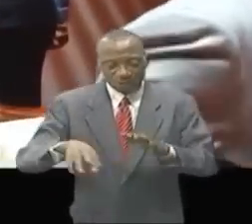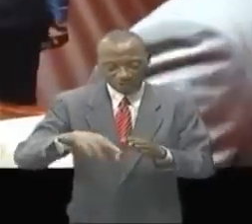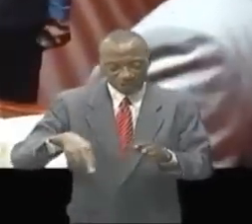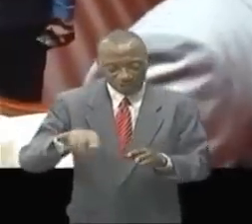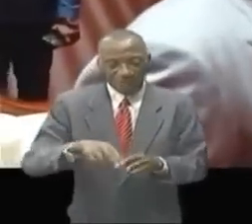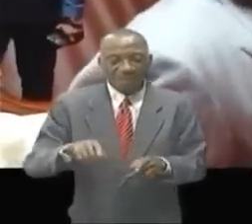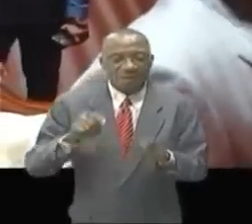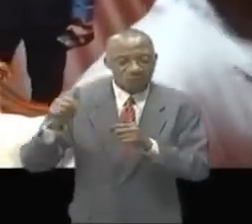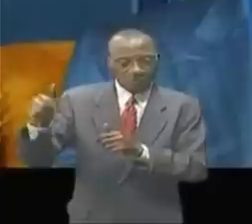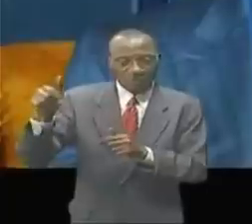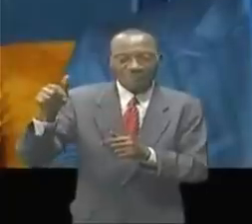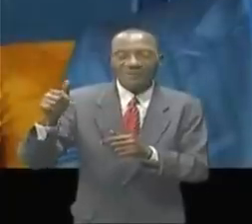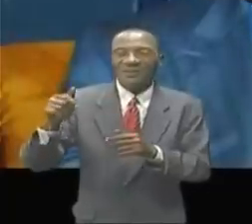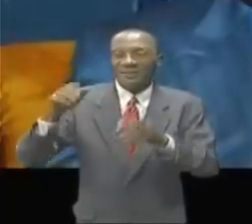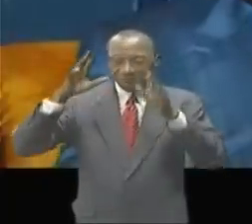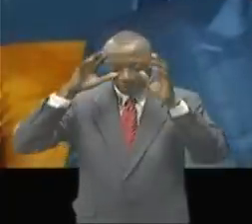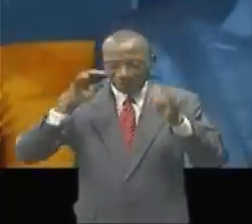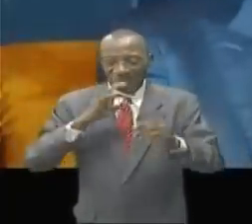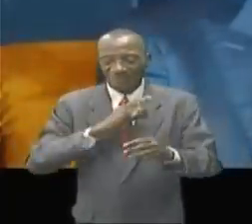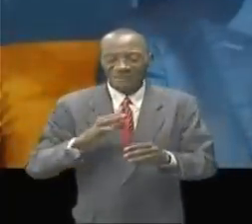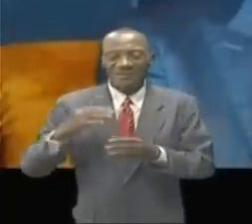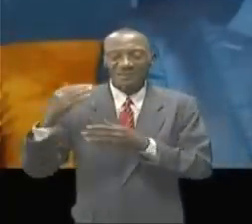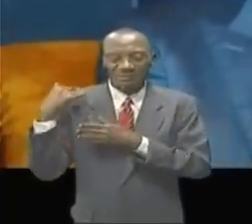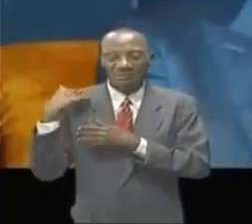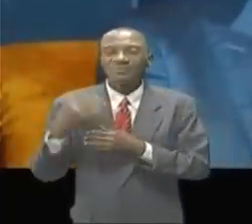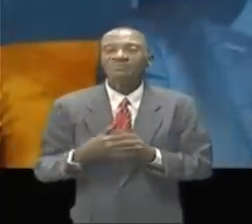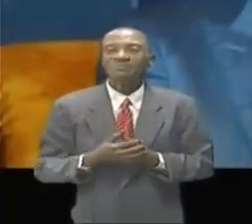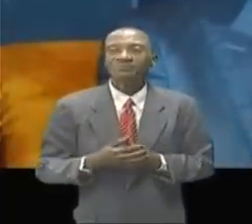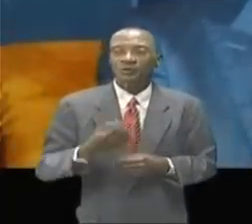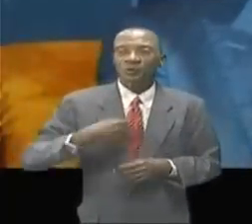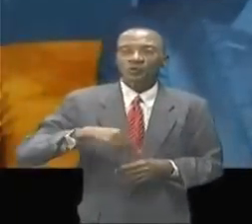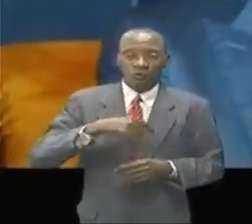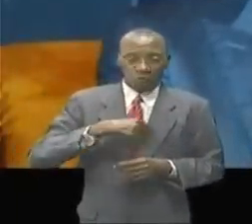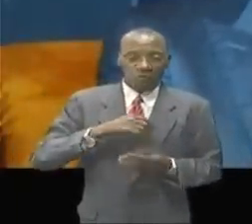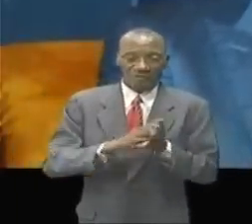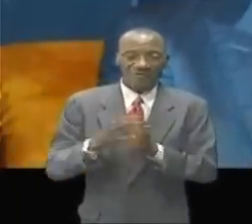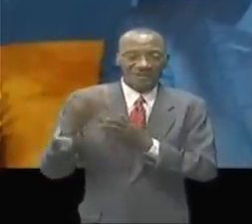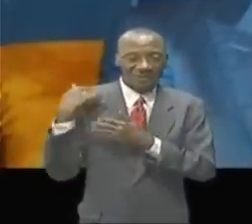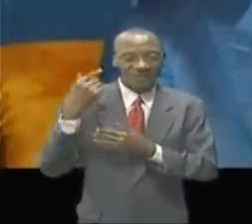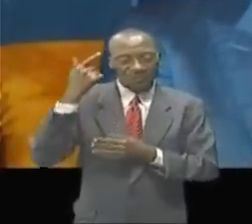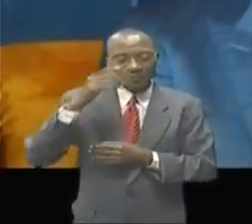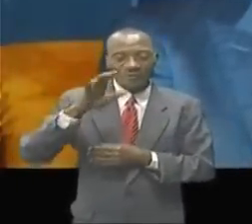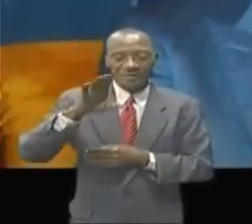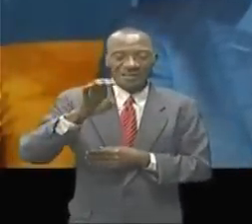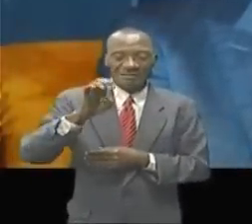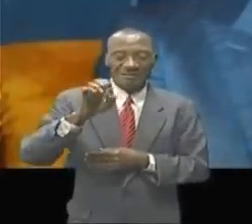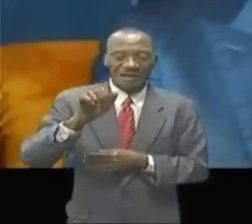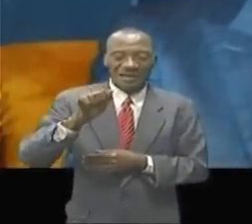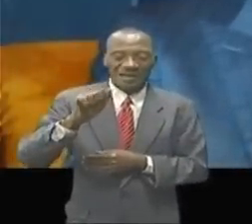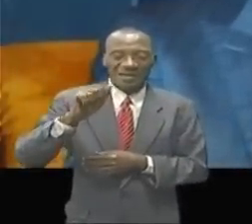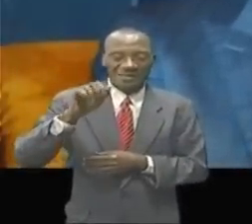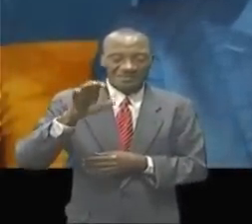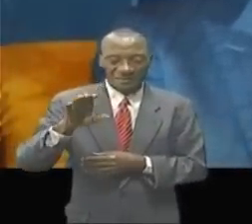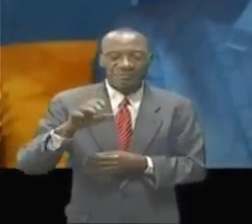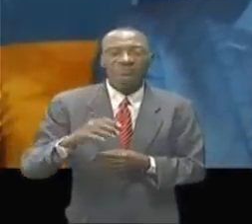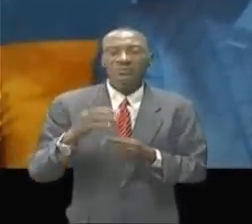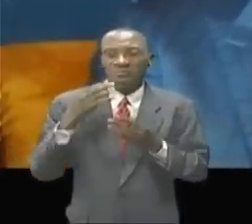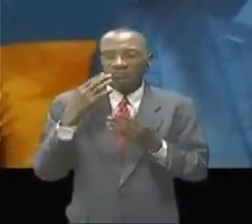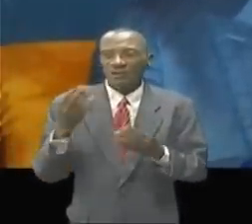sommes rapporteurs, nous sommes à la tête de la CEAC. À ce titre aussi, le président